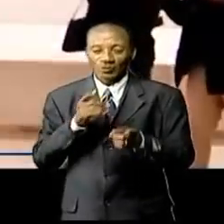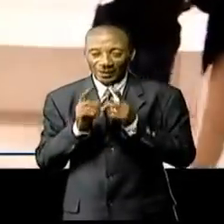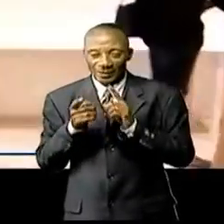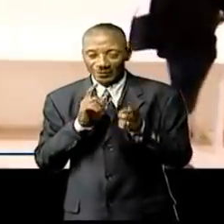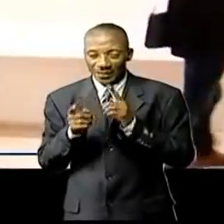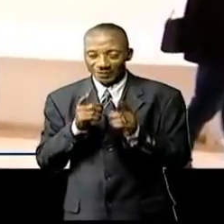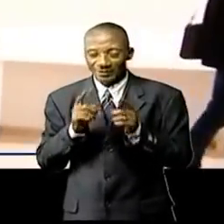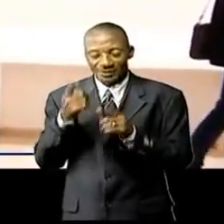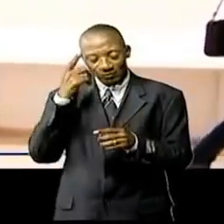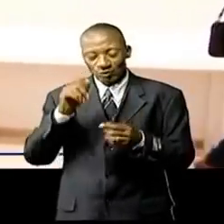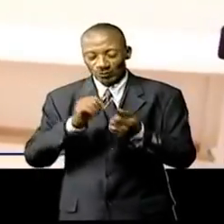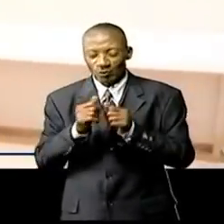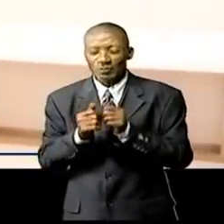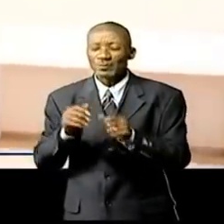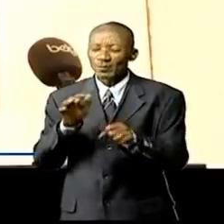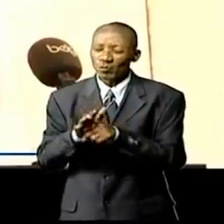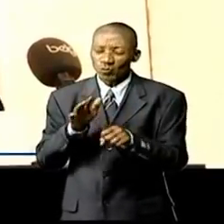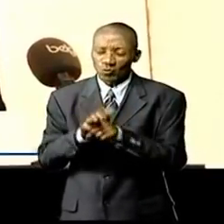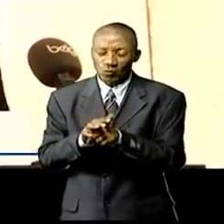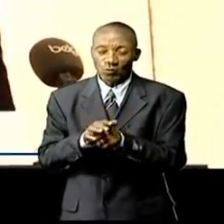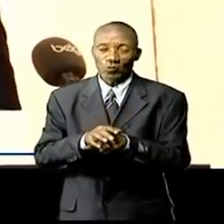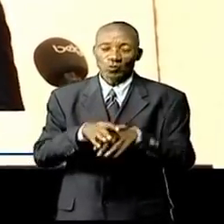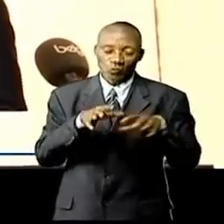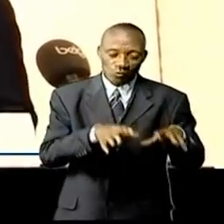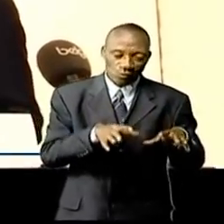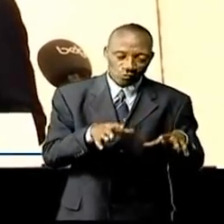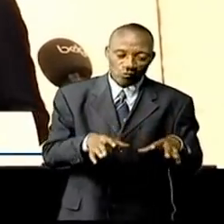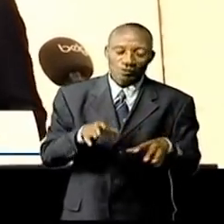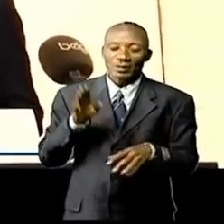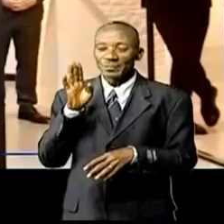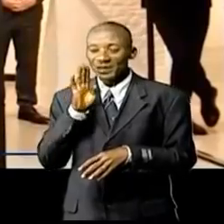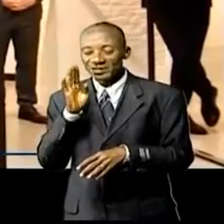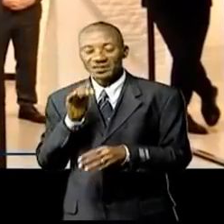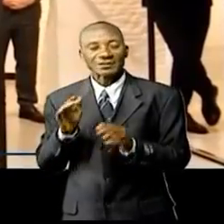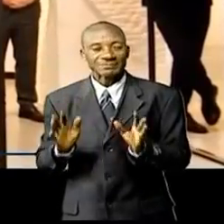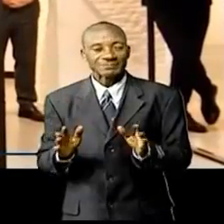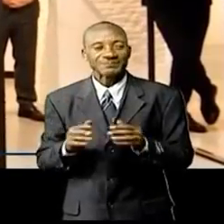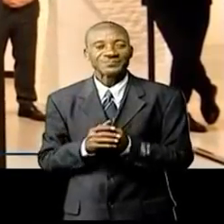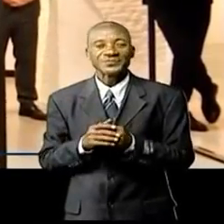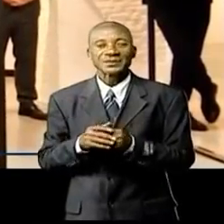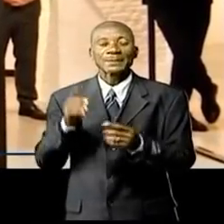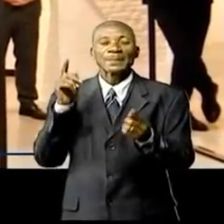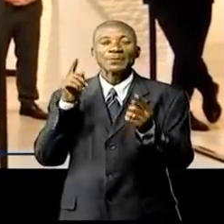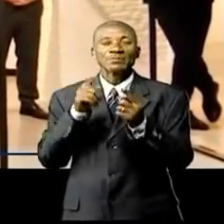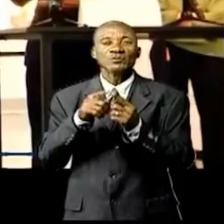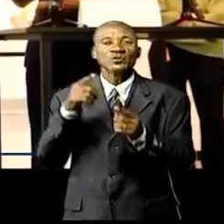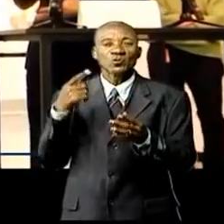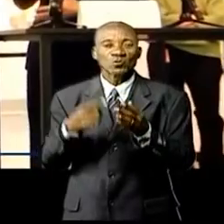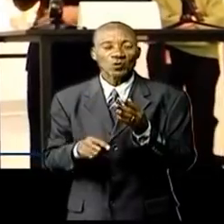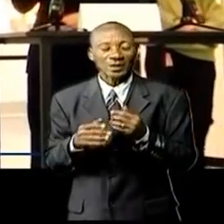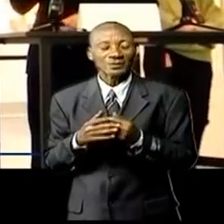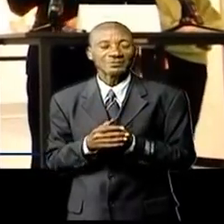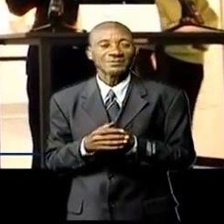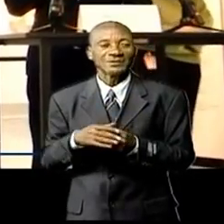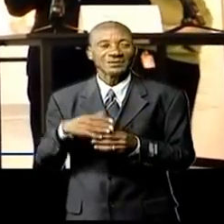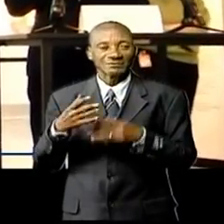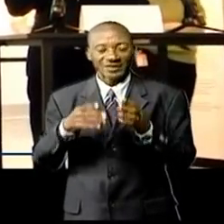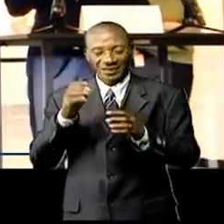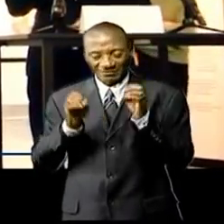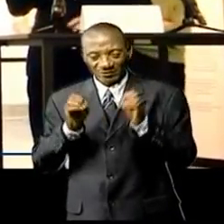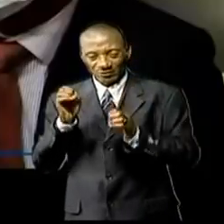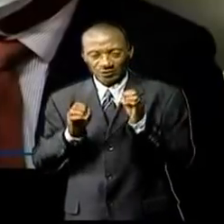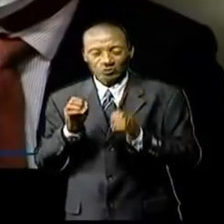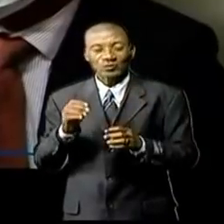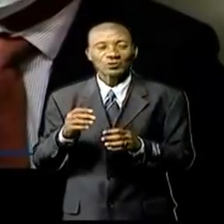l'Africa Museum. Pour les gouvernements belges, l'objectif est d'évaluer dans quelles conditions ces pièces ont été obtenues et